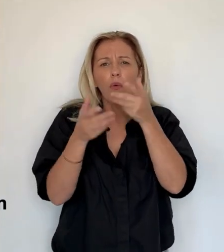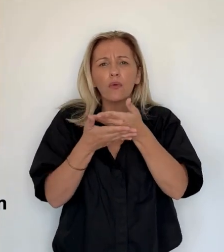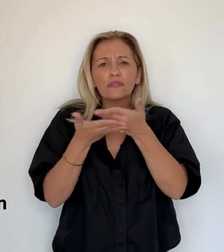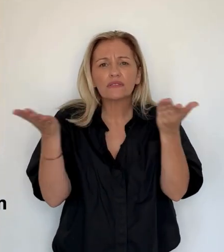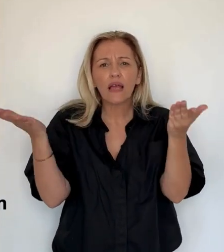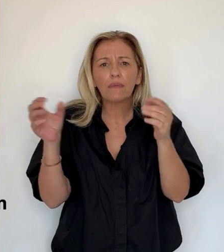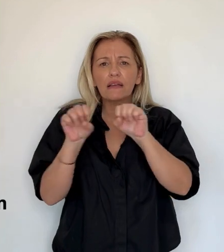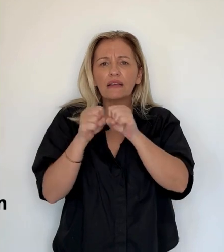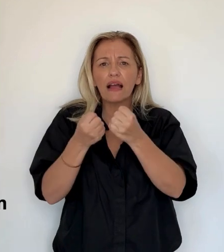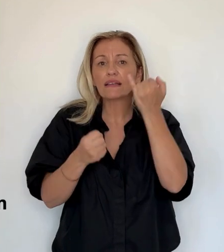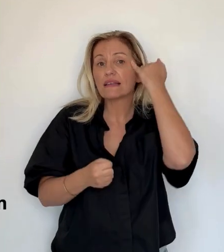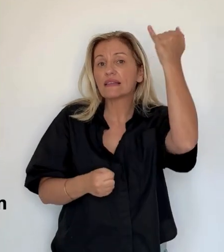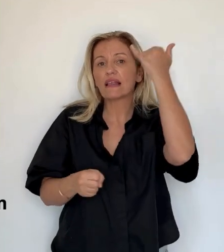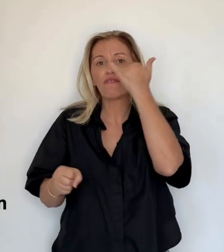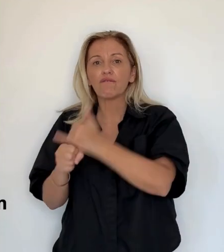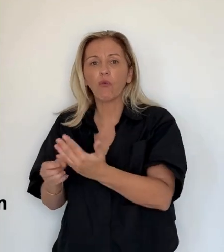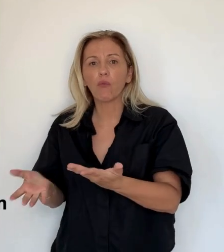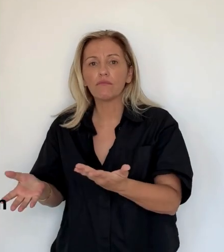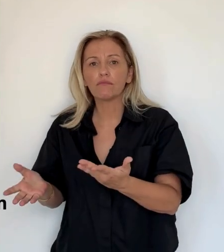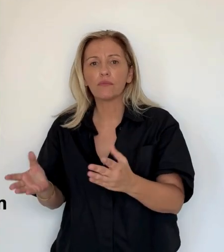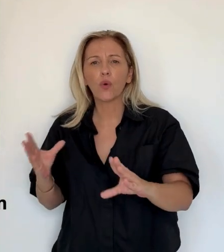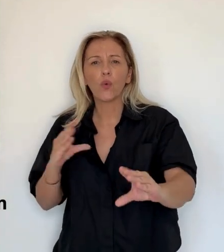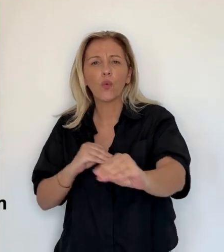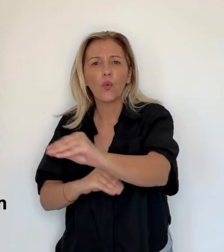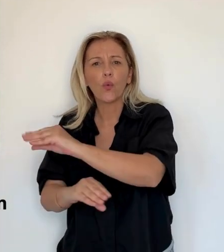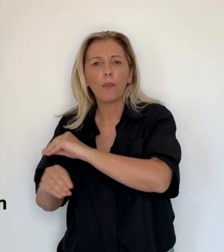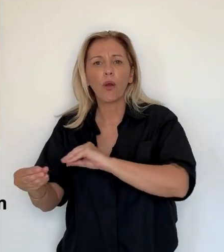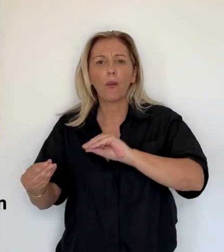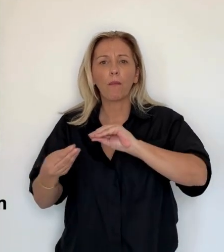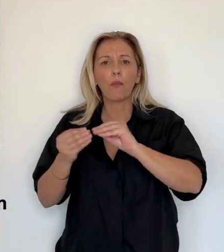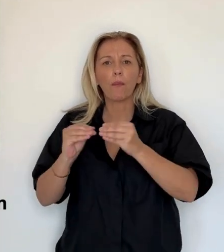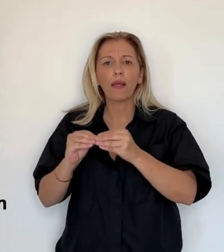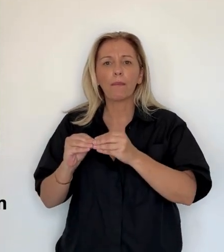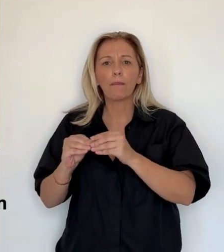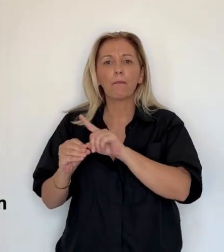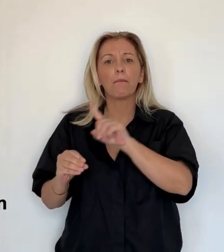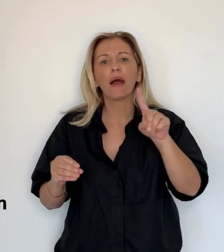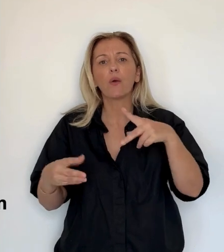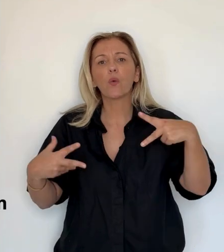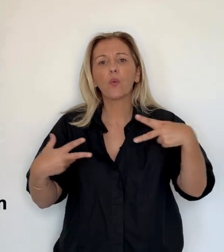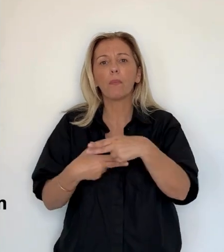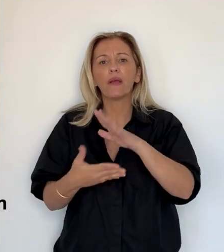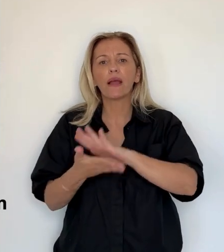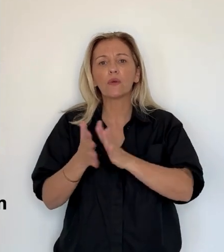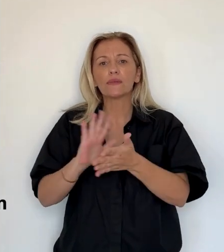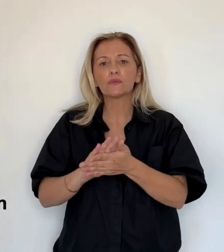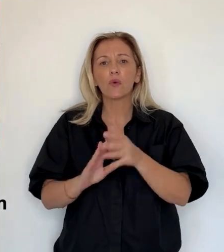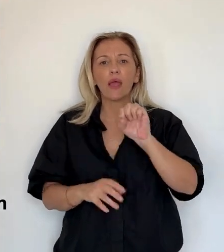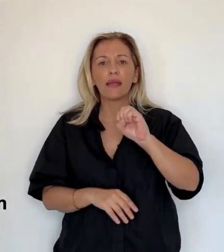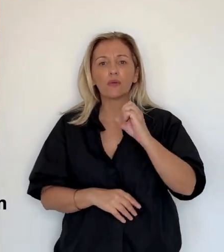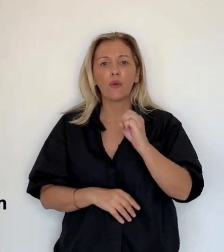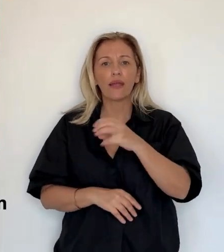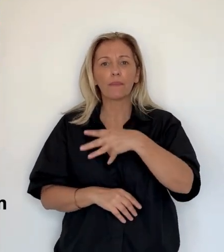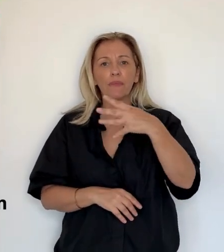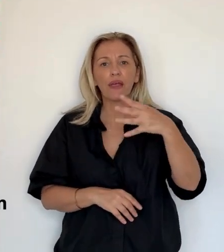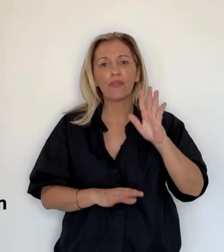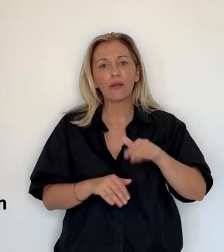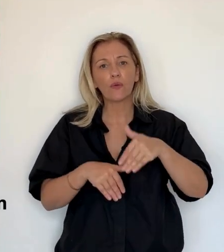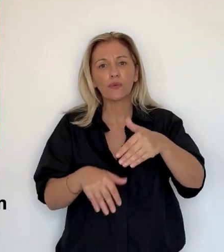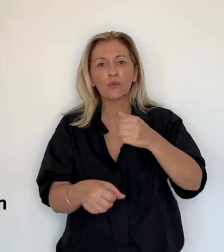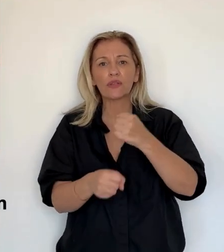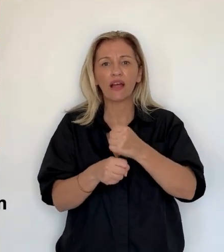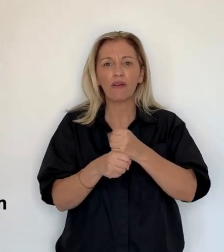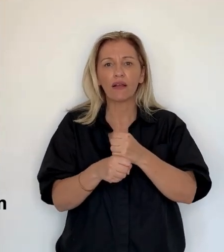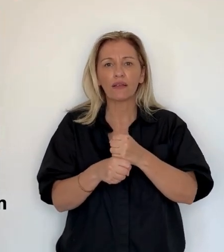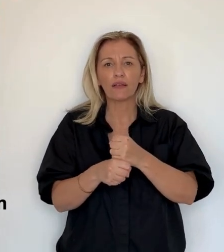choses avec simplicité et elle a démonté toutes les idées fausses finalement.